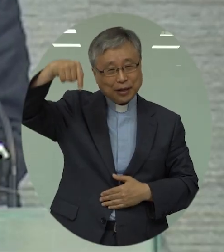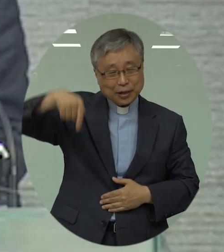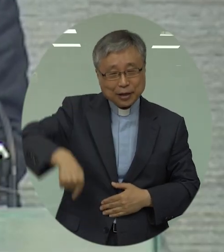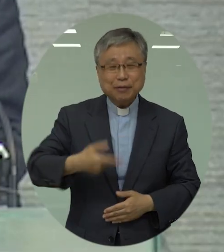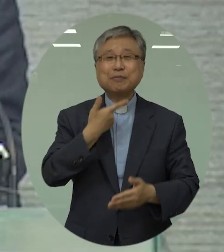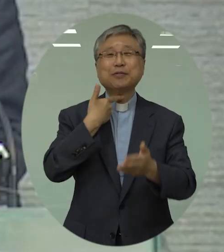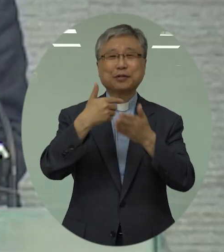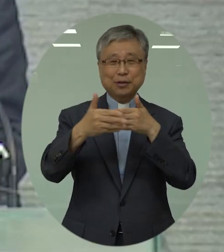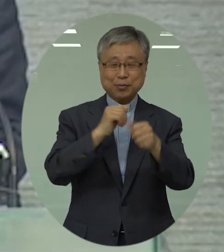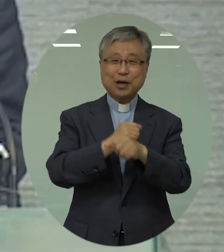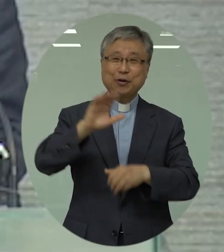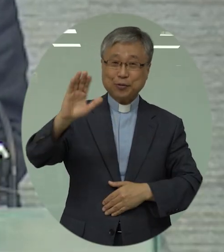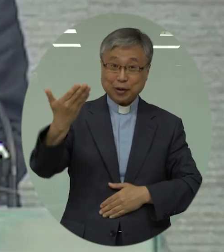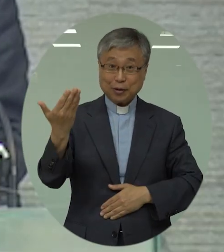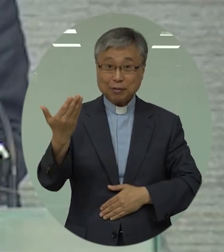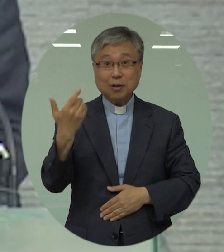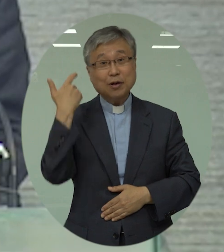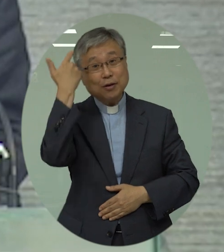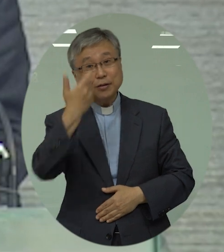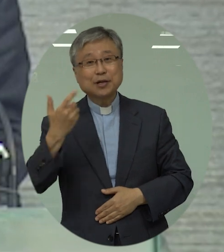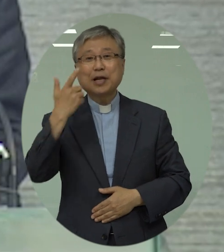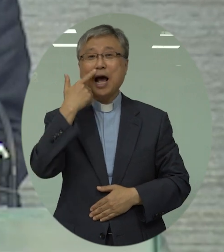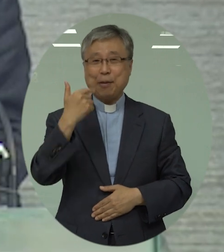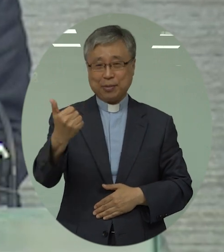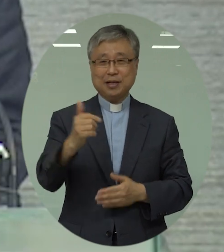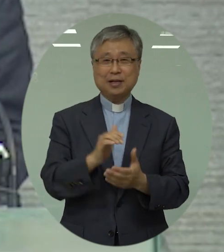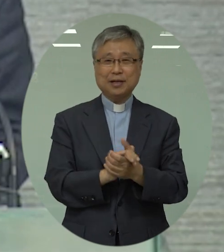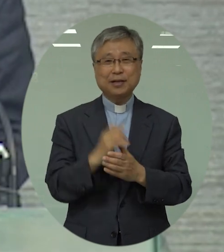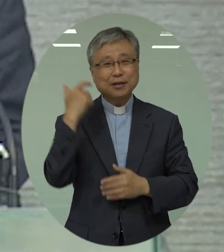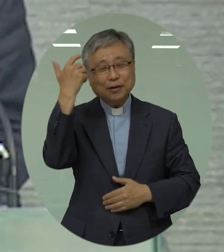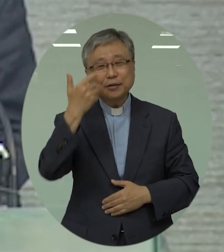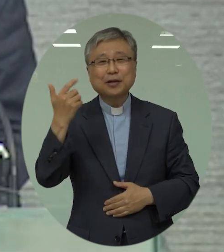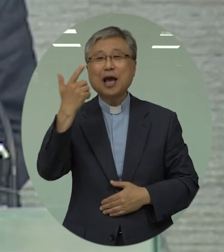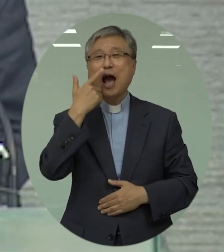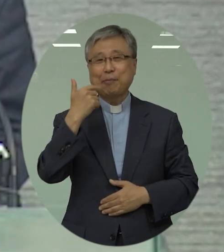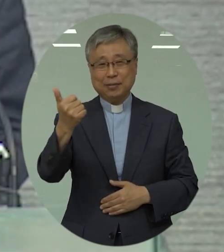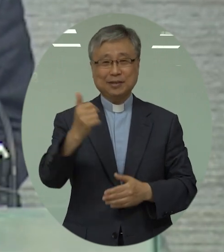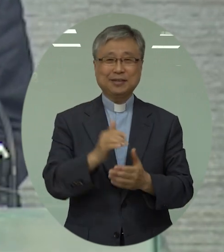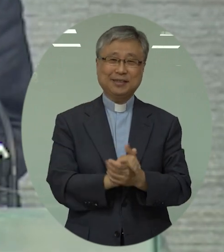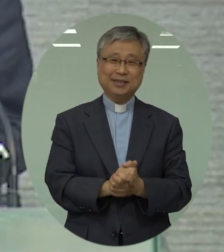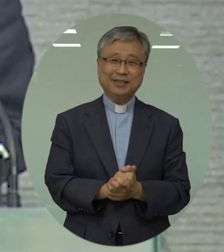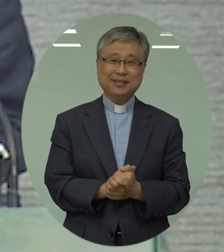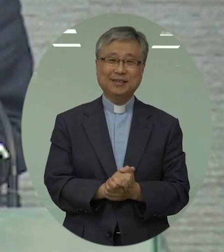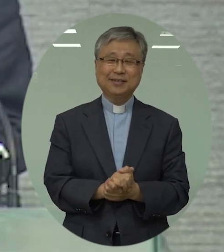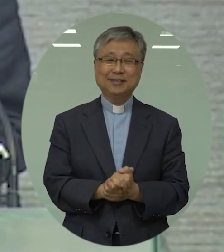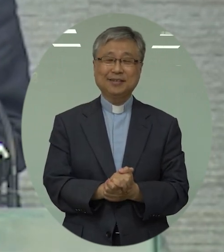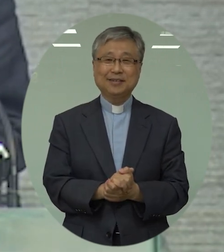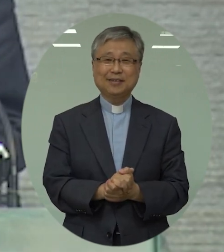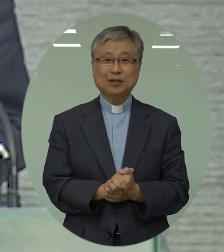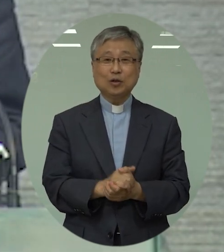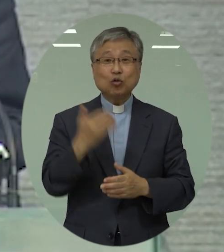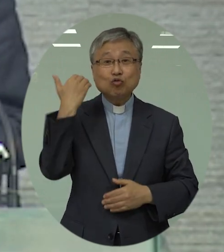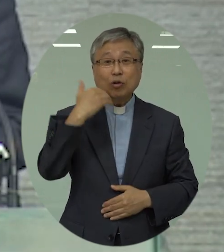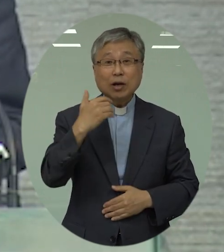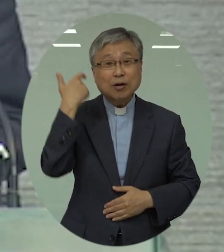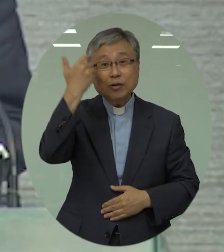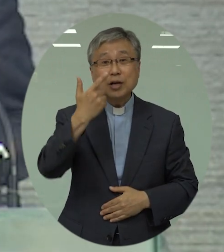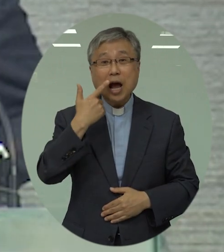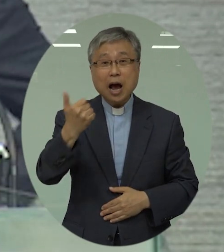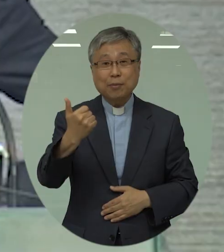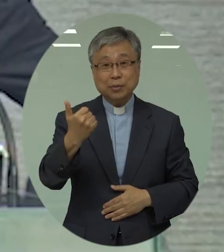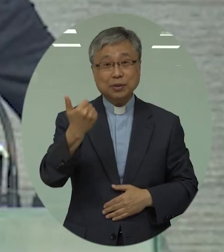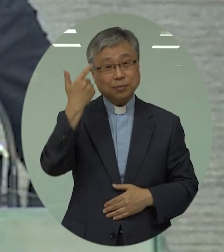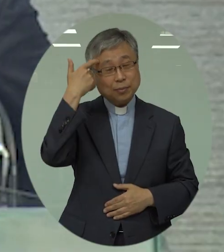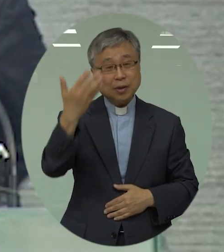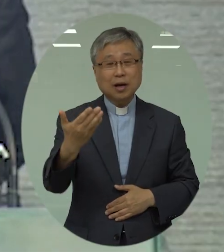깊이 경험하게 된 것이 바로 영적 아비다 이 말이에요. 영적 아비다. 그러니까 누가 영적 아비냐 이 말이에요.